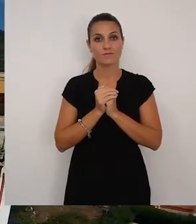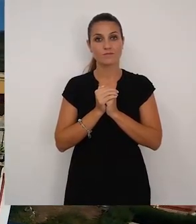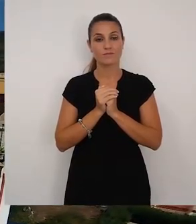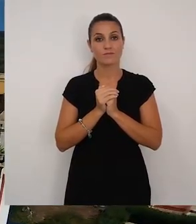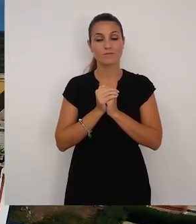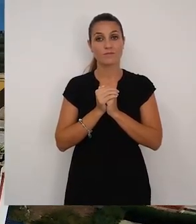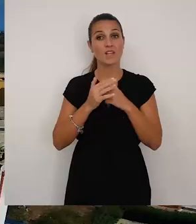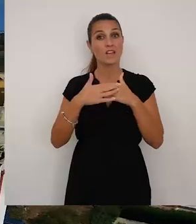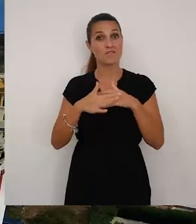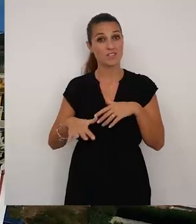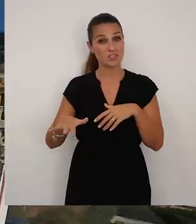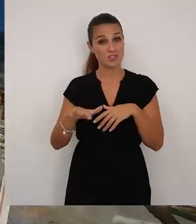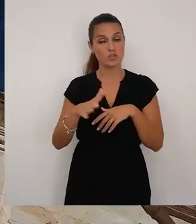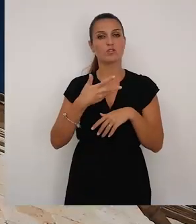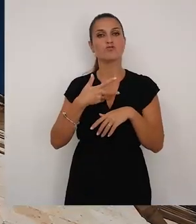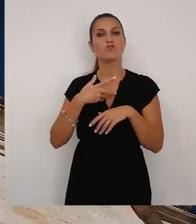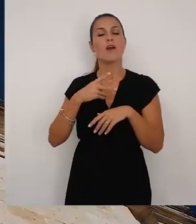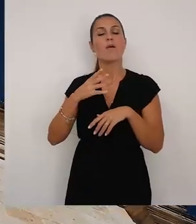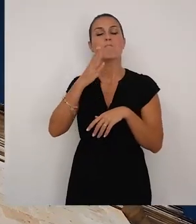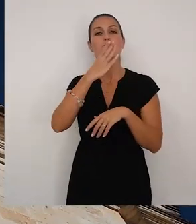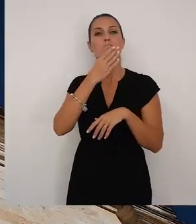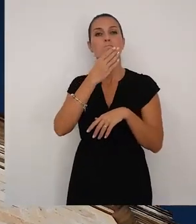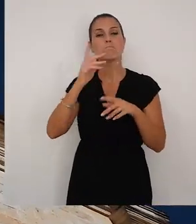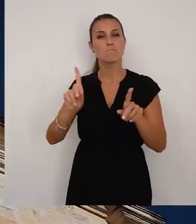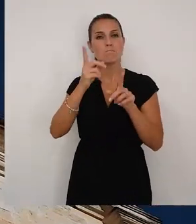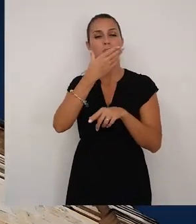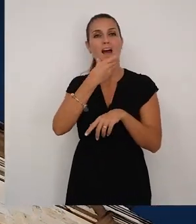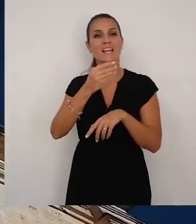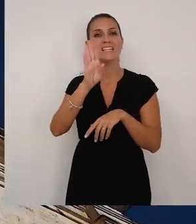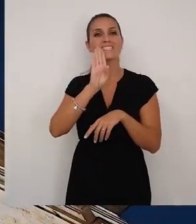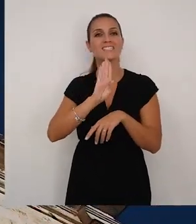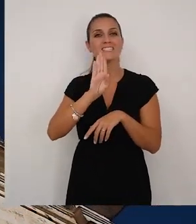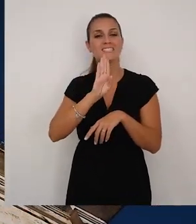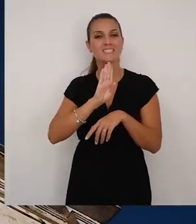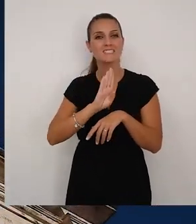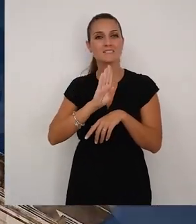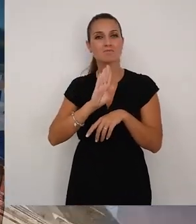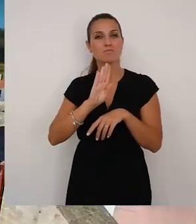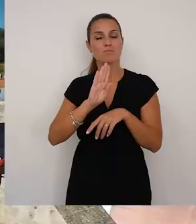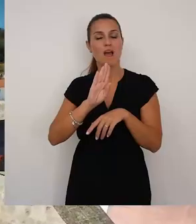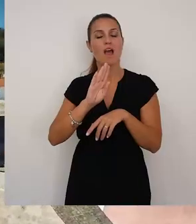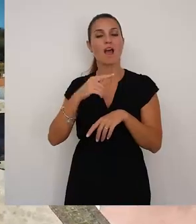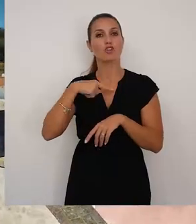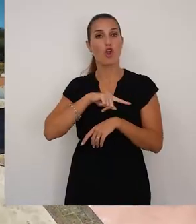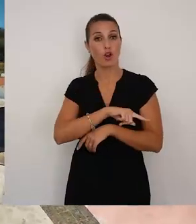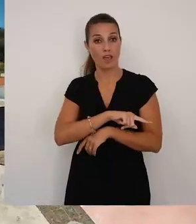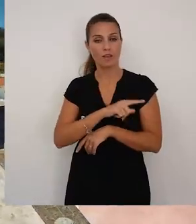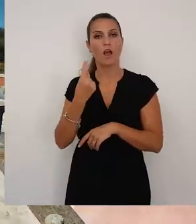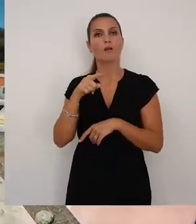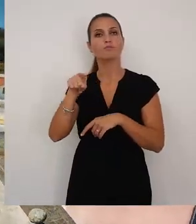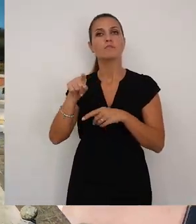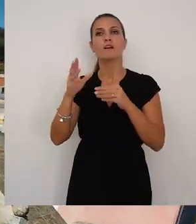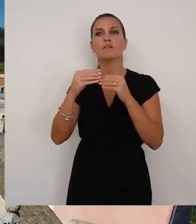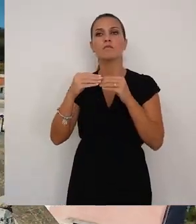Nei pressi del Calvario si erge la chiesa di Maria Santissima Addolorata, edificio legato all'omonima confraternita di